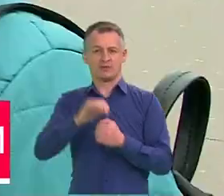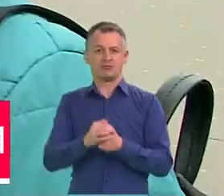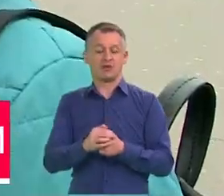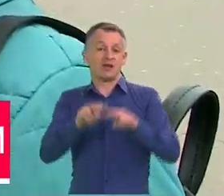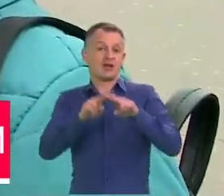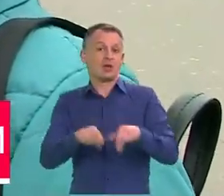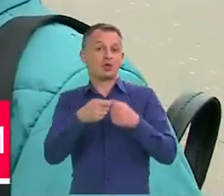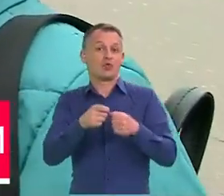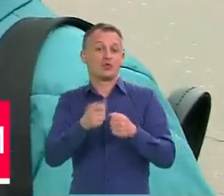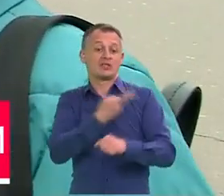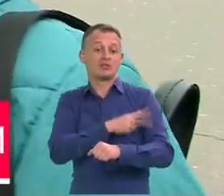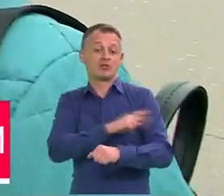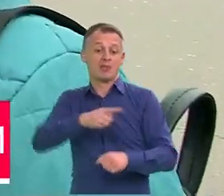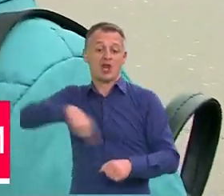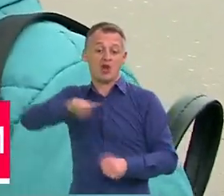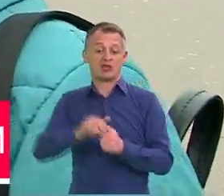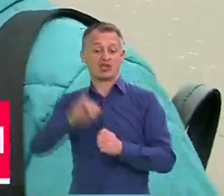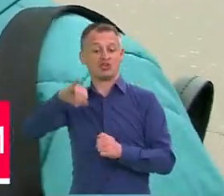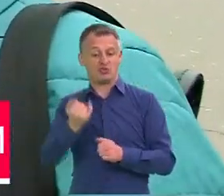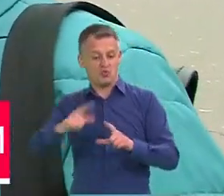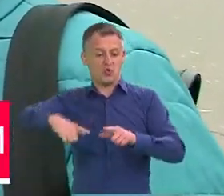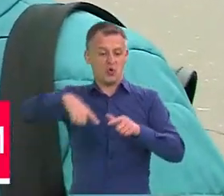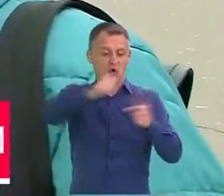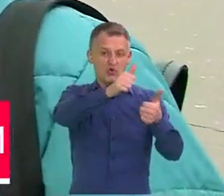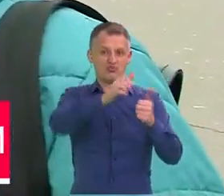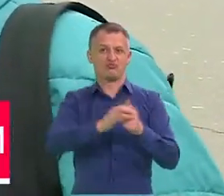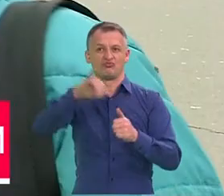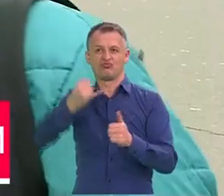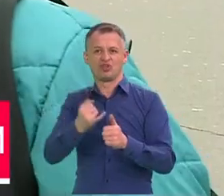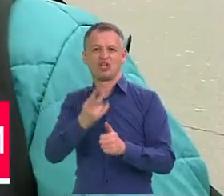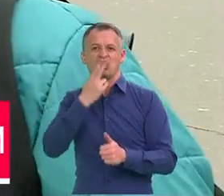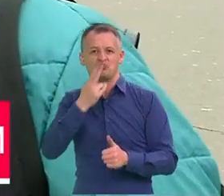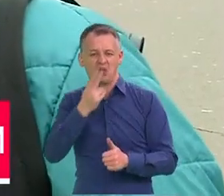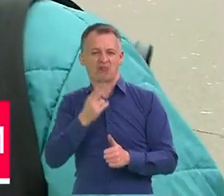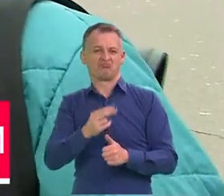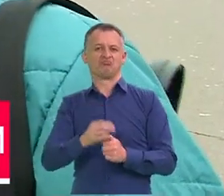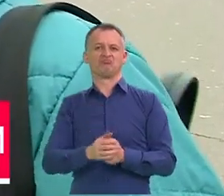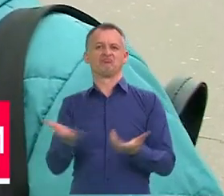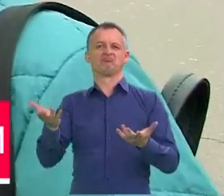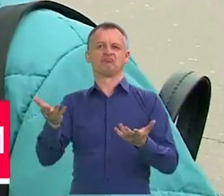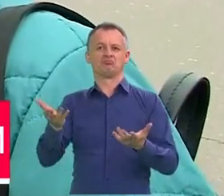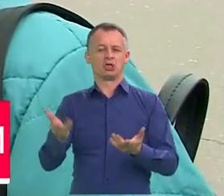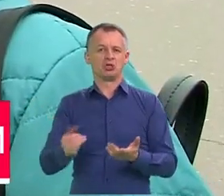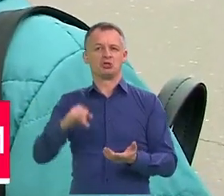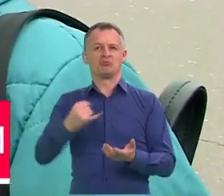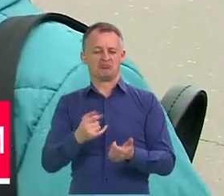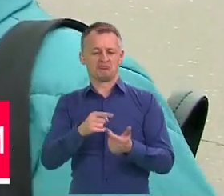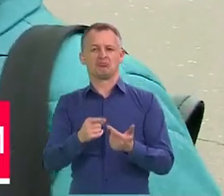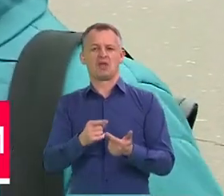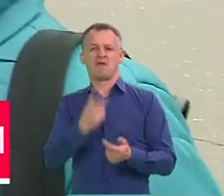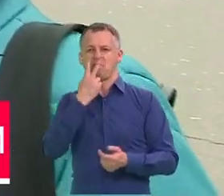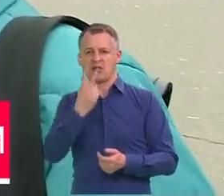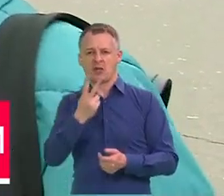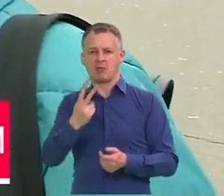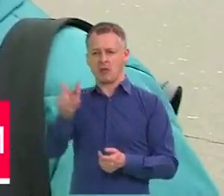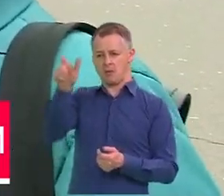noi. Urât și gunoiul și chiștoacele de la țigări. Îi vedem că